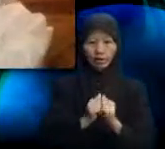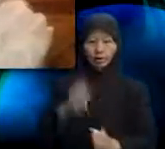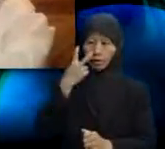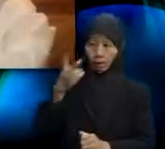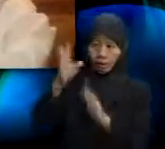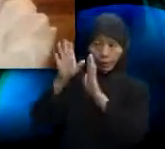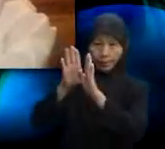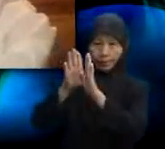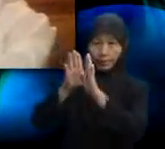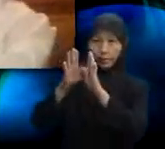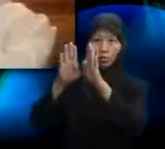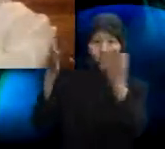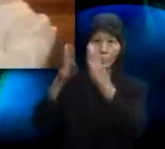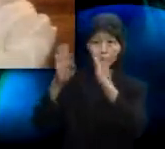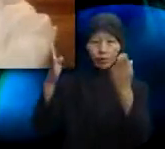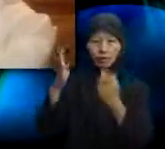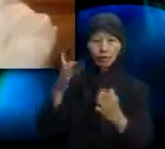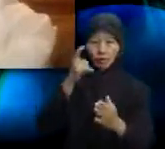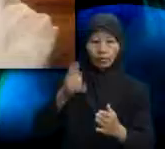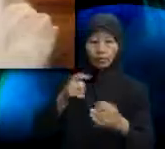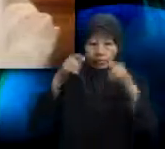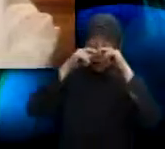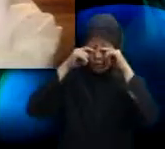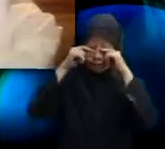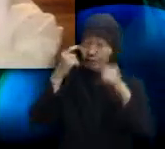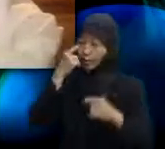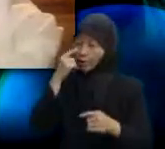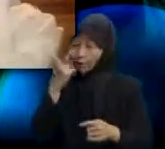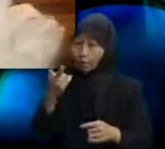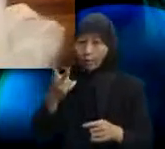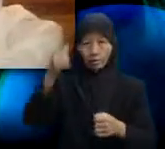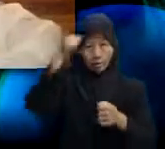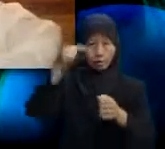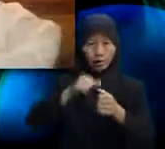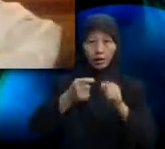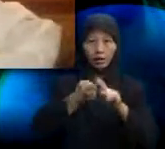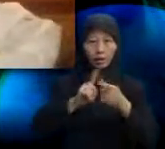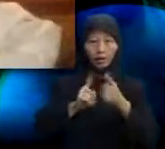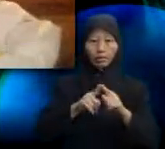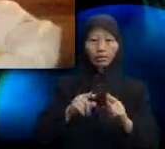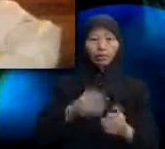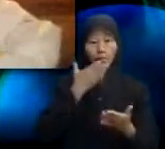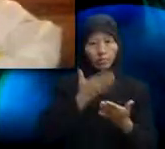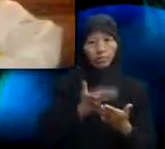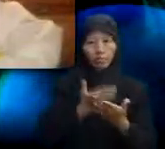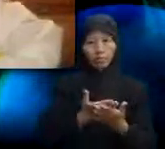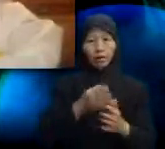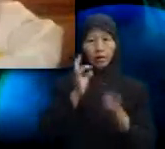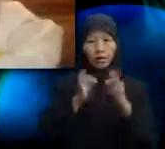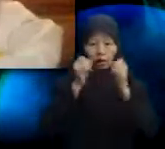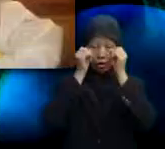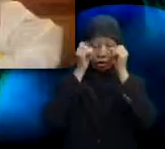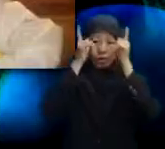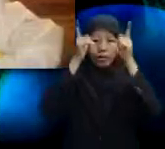Nampak ke pintu bilik air itu? Elok kesat mata tu sikit. Ingat kawan-kawan, seelok-eloknya